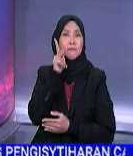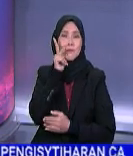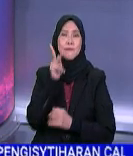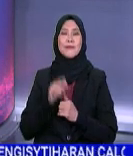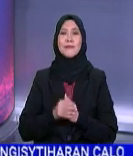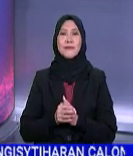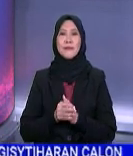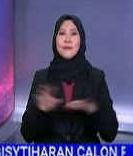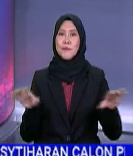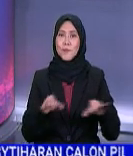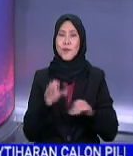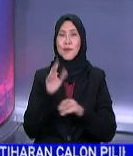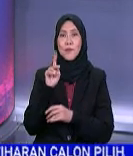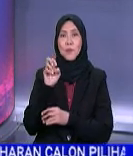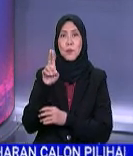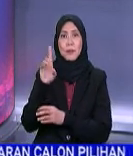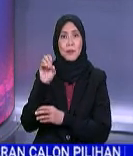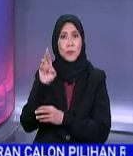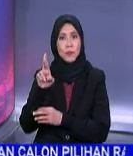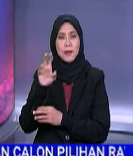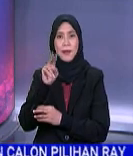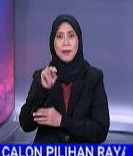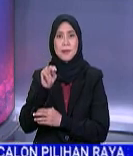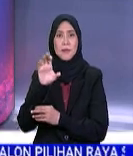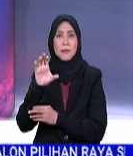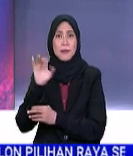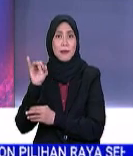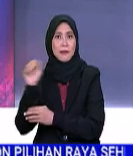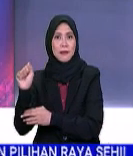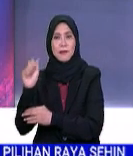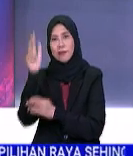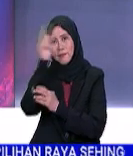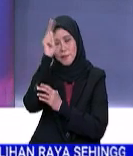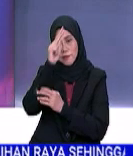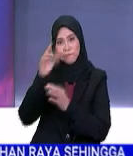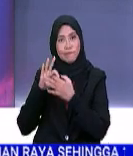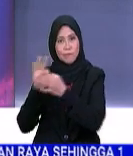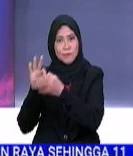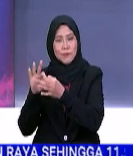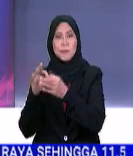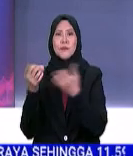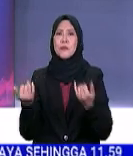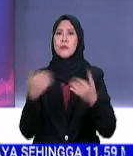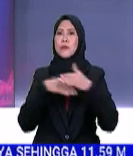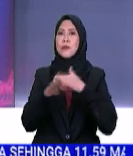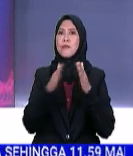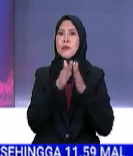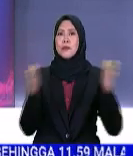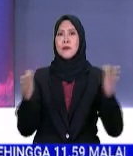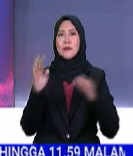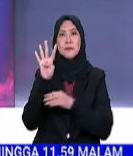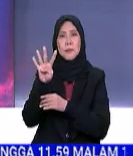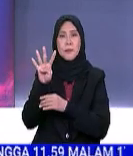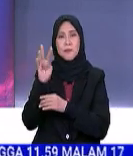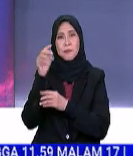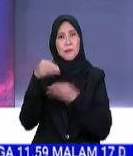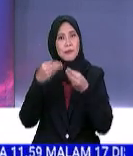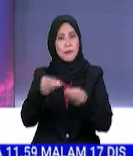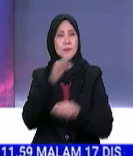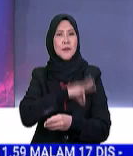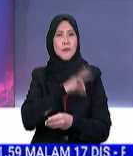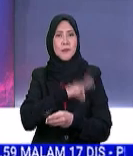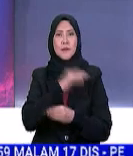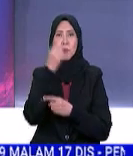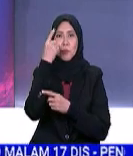berkuasa pelaksanaan Koridor Utara NCRA bersama kerajaan negeri itu kini memasuki fasa keempat yang memberi